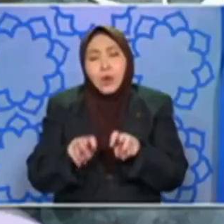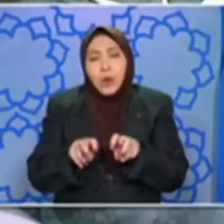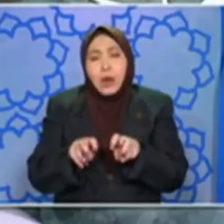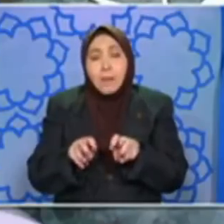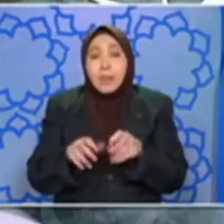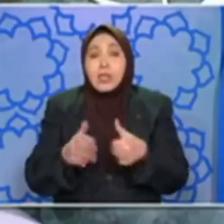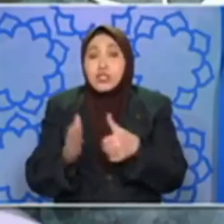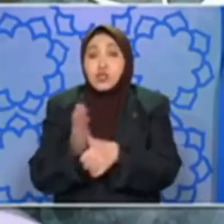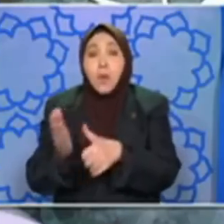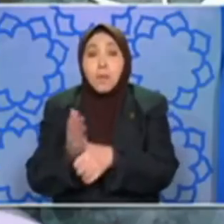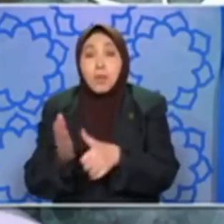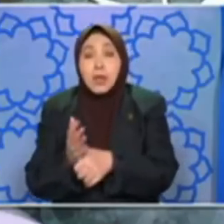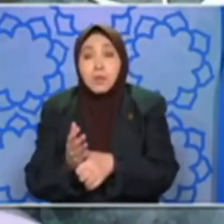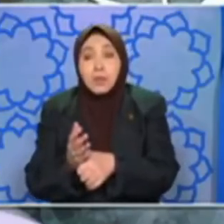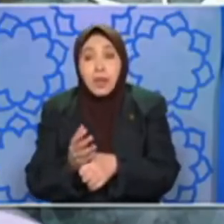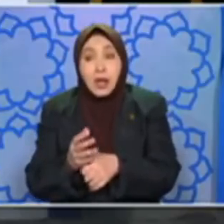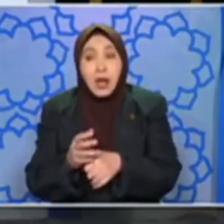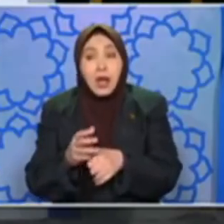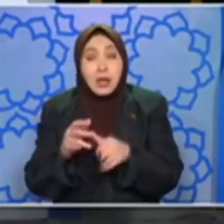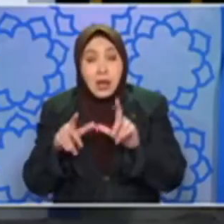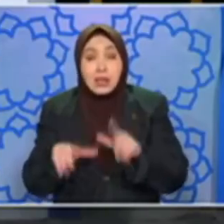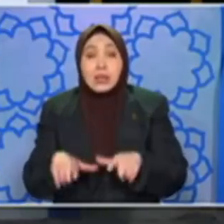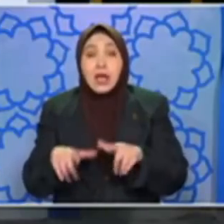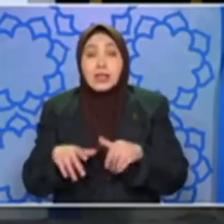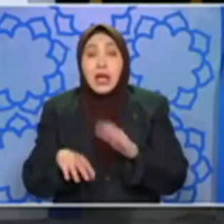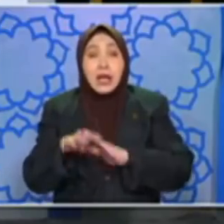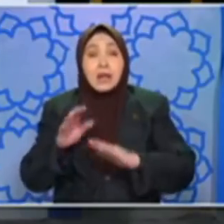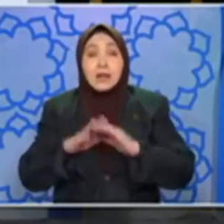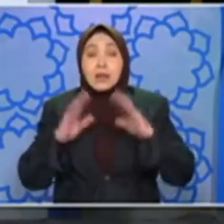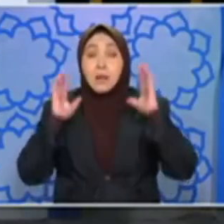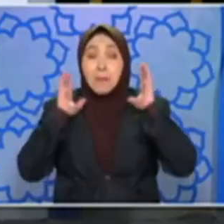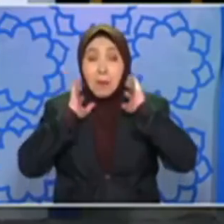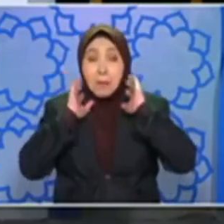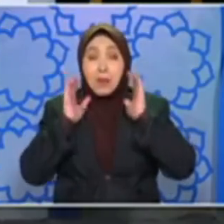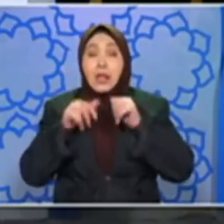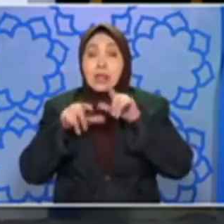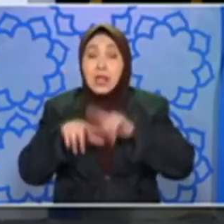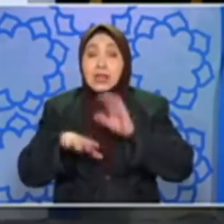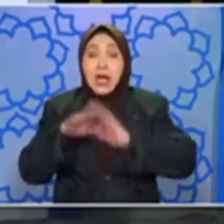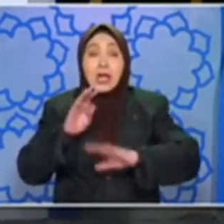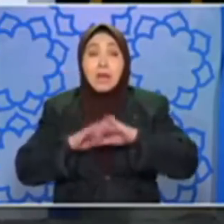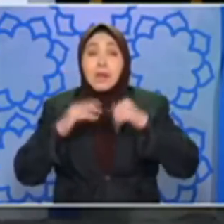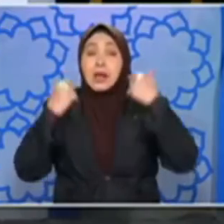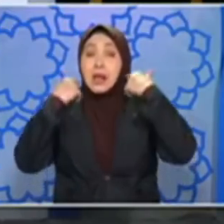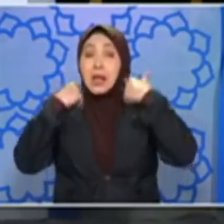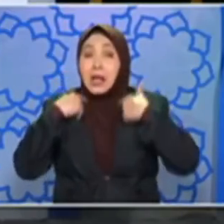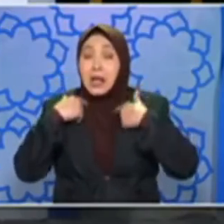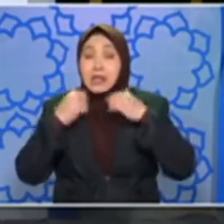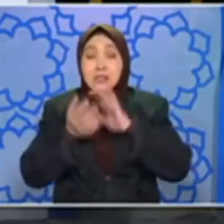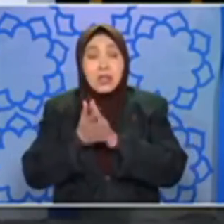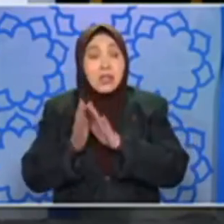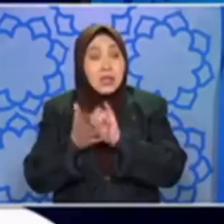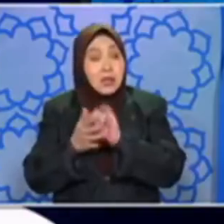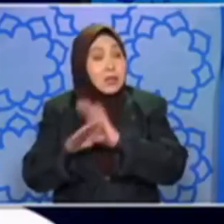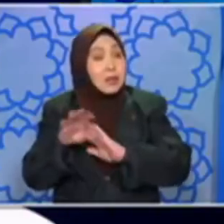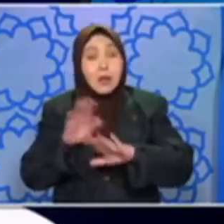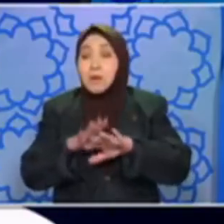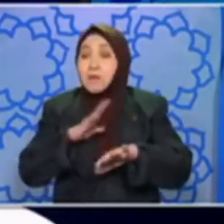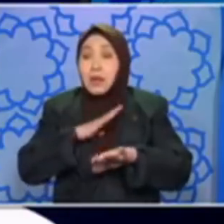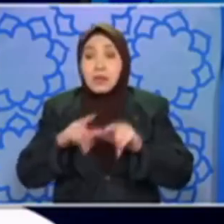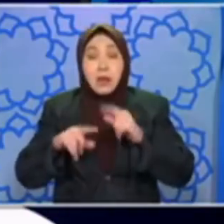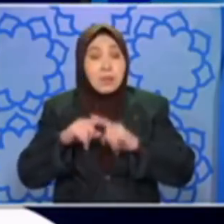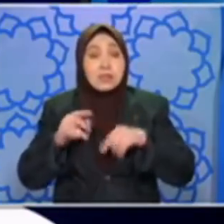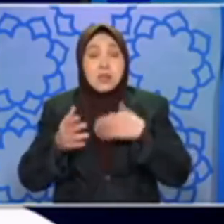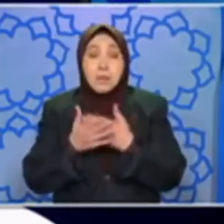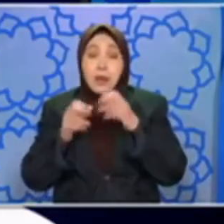shopping ke apa ke, dia letak tangan begini ya, ataupun dia letak tangan begini ya. Ini masih lagi tak masalah lagi, dia sampai